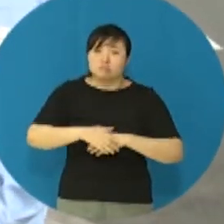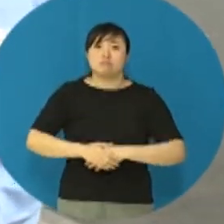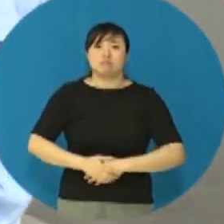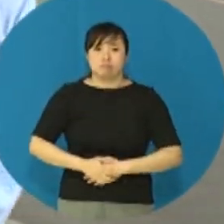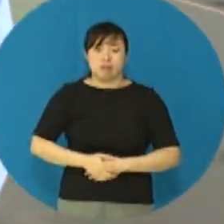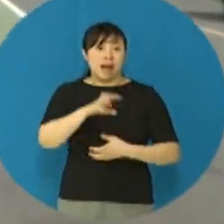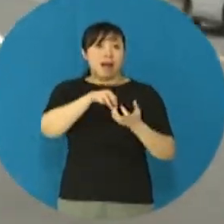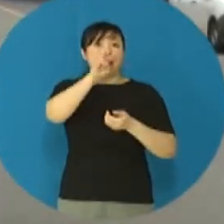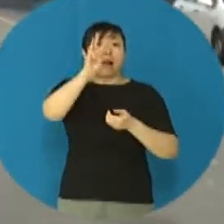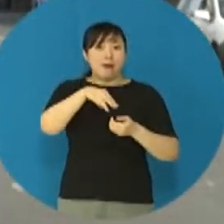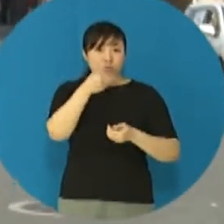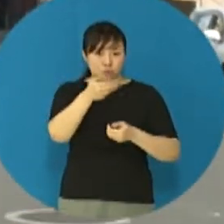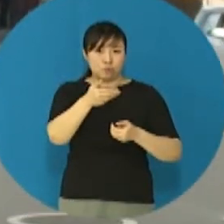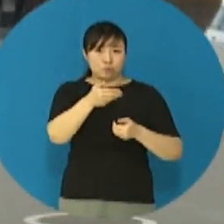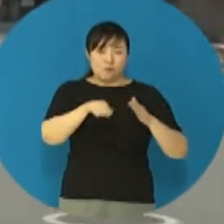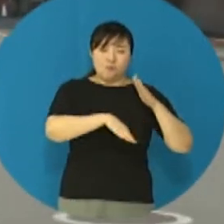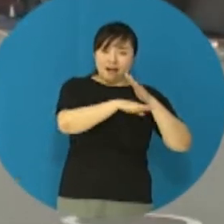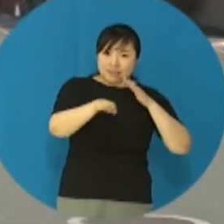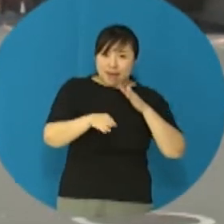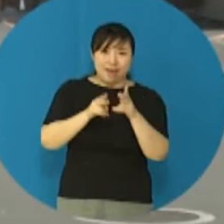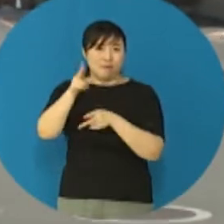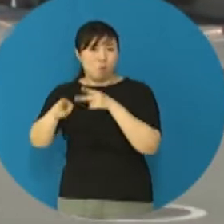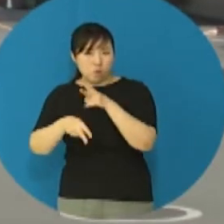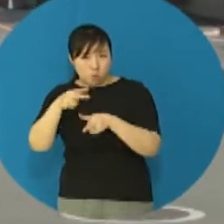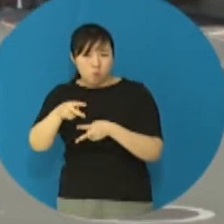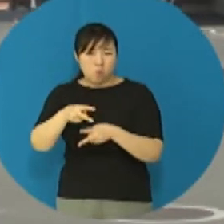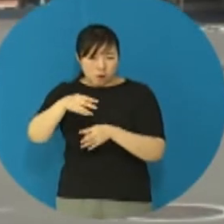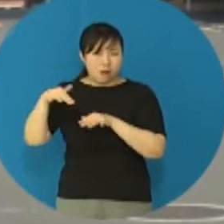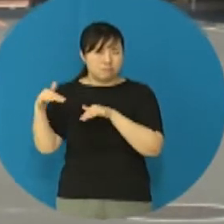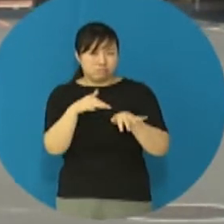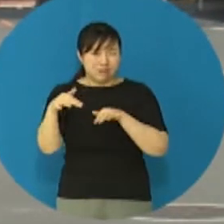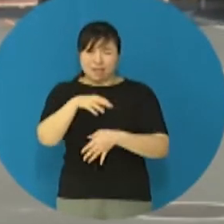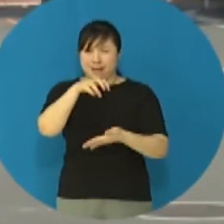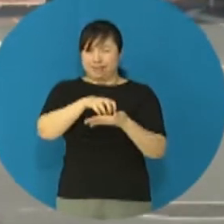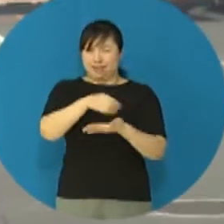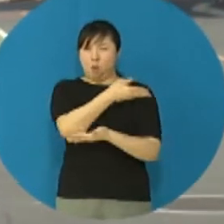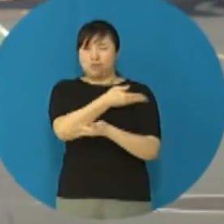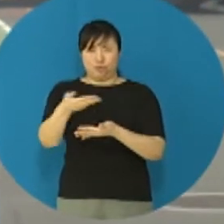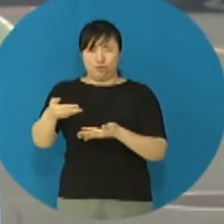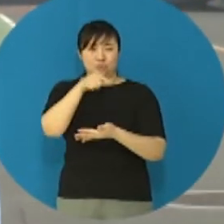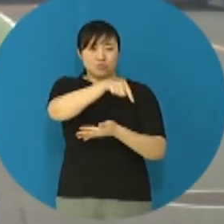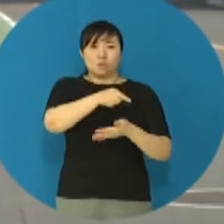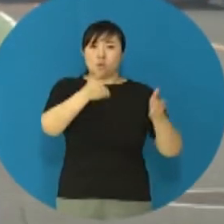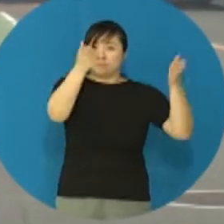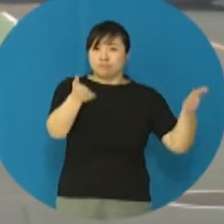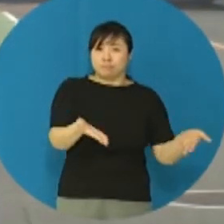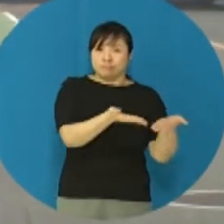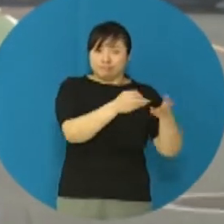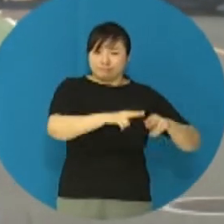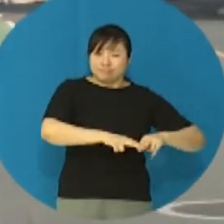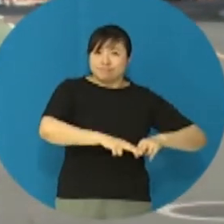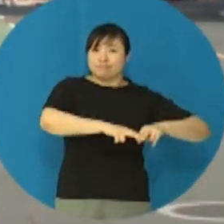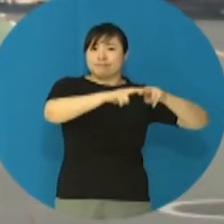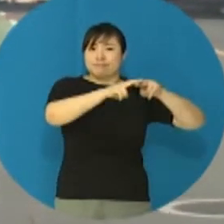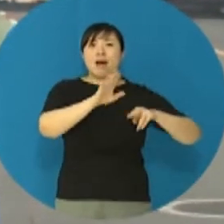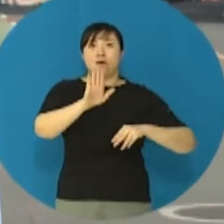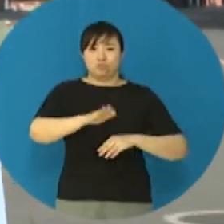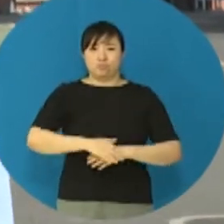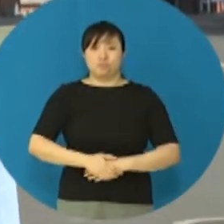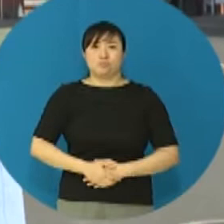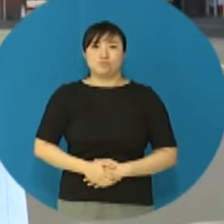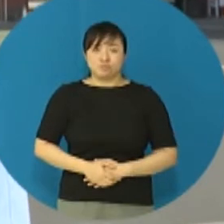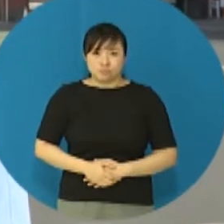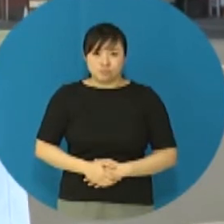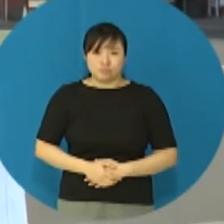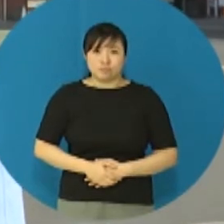荒川区にある住宅や事業所から排出された下水はすべてここの三河島水再生センターに集められます。そ